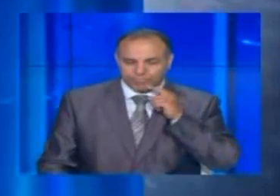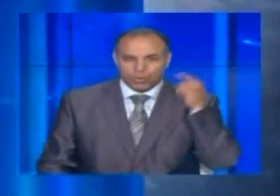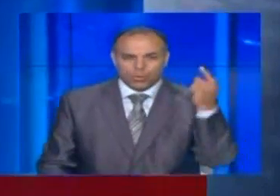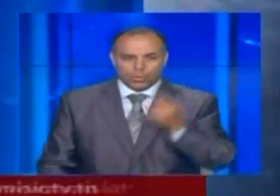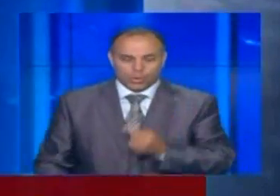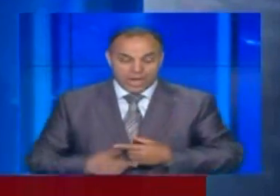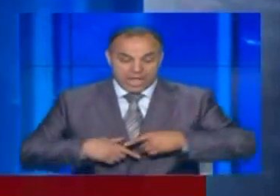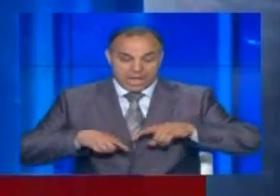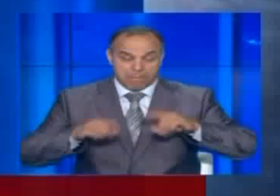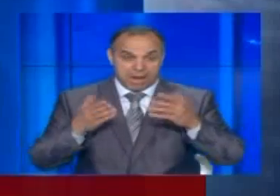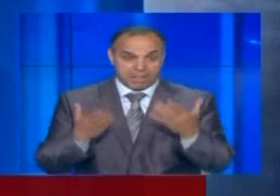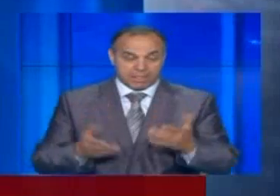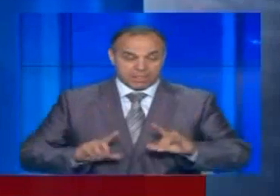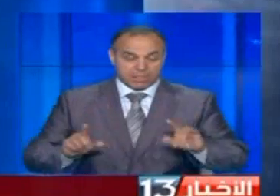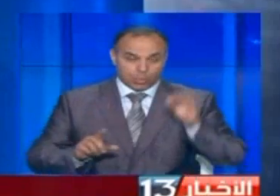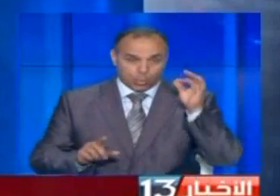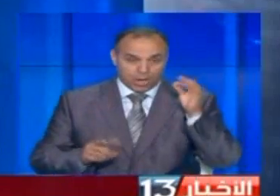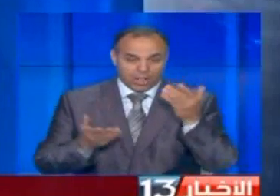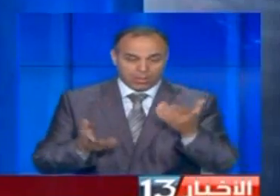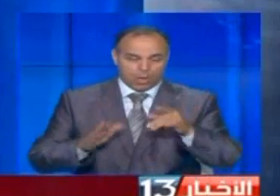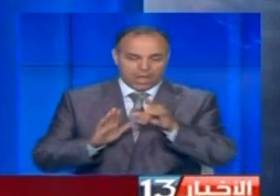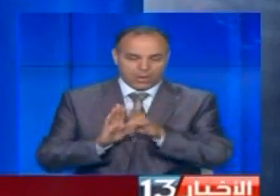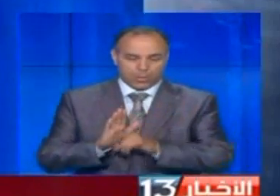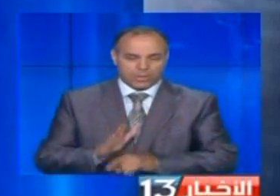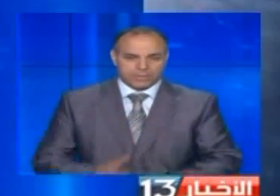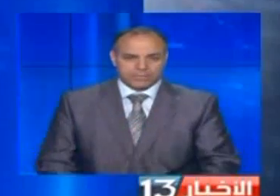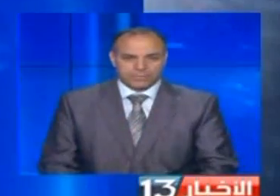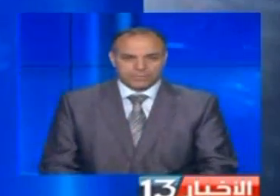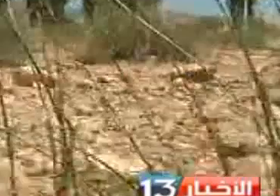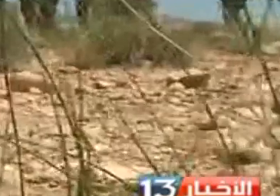إليكم نشرة الأخبار من القناة الوطنية الأولى، وهذه عناوينها: